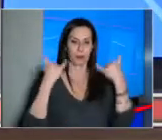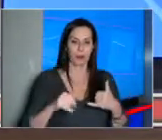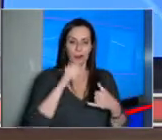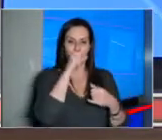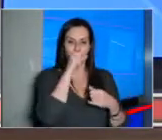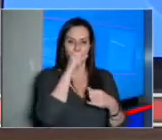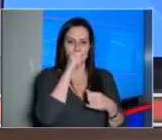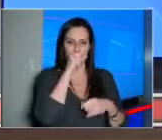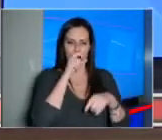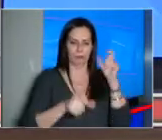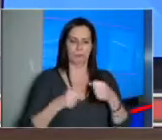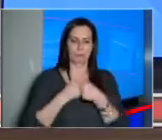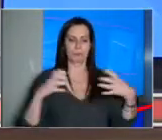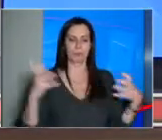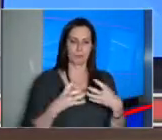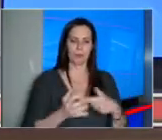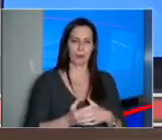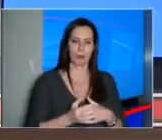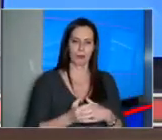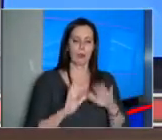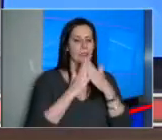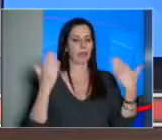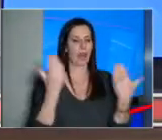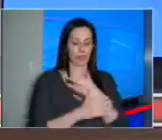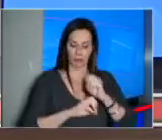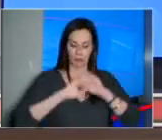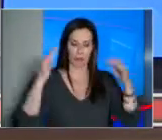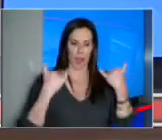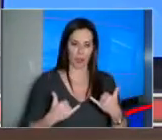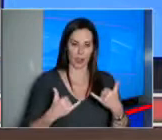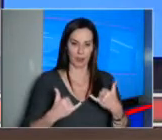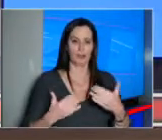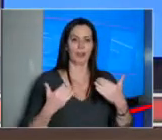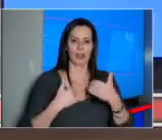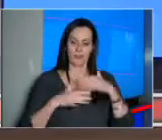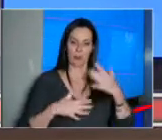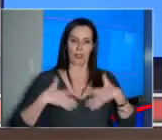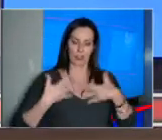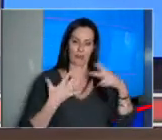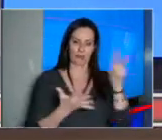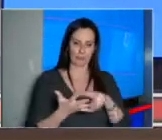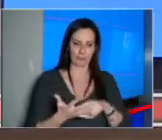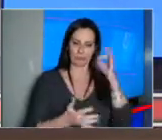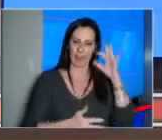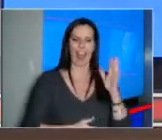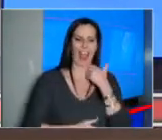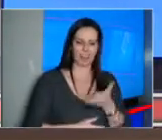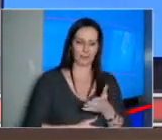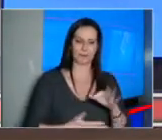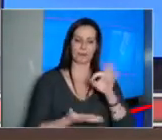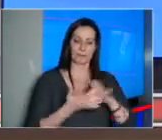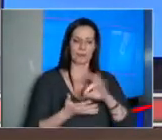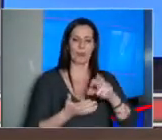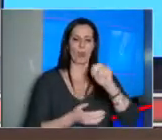אלו, ארכיון אזרחי של מאבקים חברתיים. ספר חדש שיצא לאור, שאני מאוד התרגשתי לקרוא אותו, ילדה רעה, המחברת